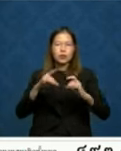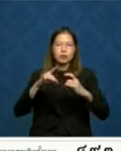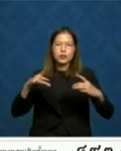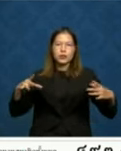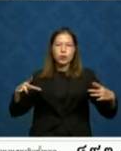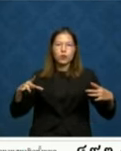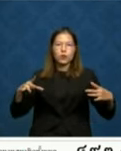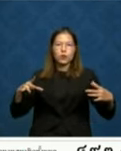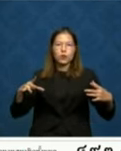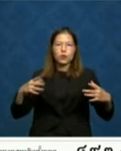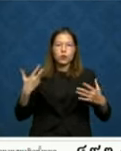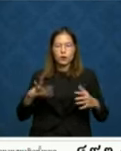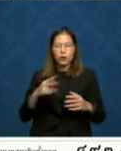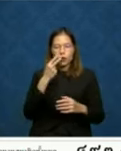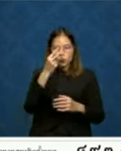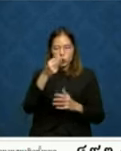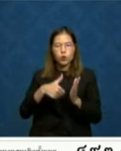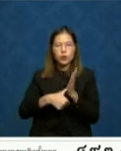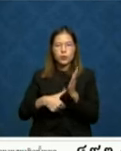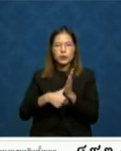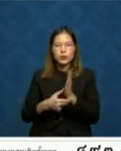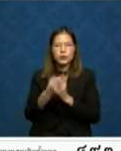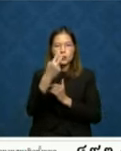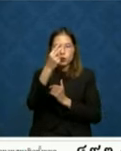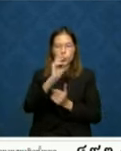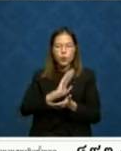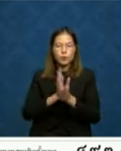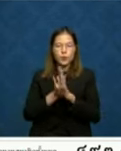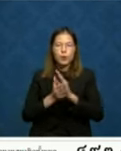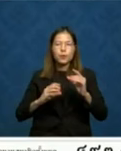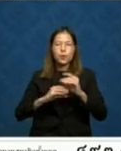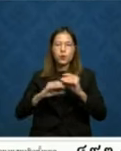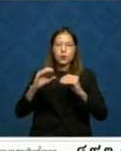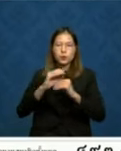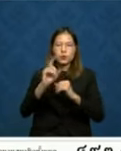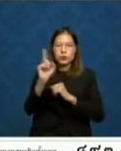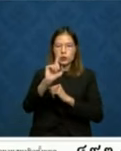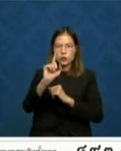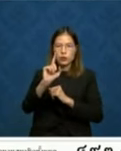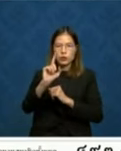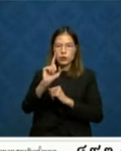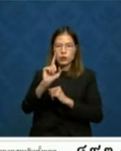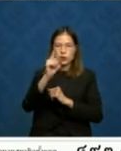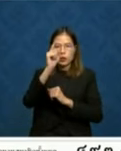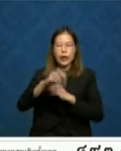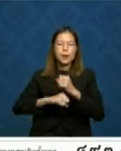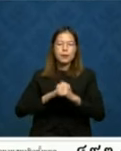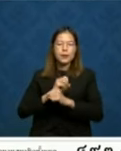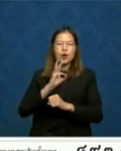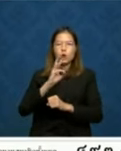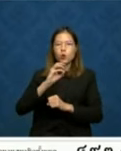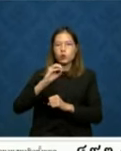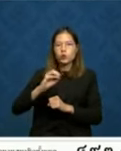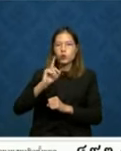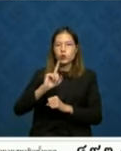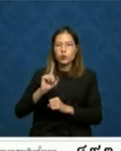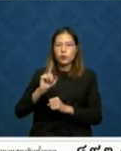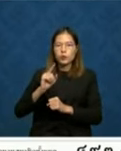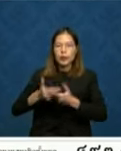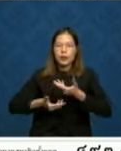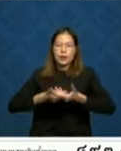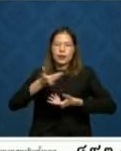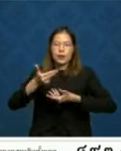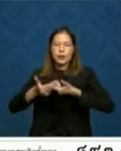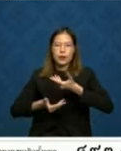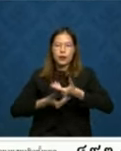าดูไออัตราภาษีสรรพสามิตครับที่มีการปรับโครงสร้างก็มีการปรับหลายเรทอย่างปี60ก็มีอย่างราคาขายปลีกแนะน